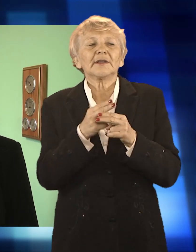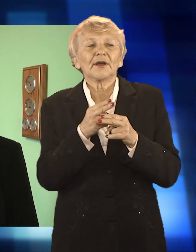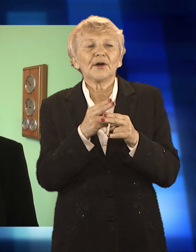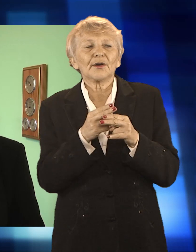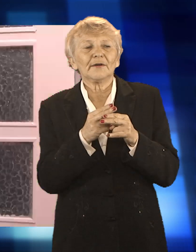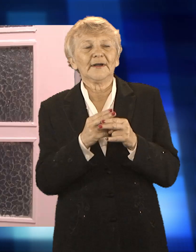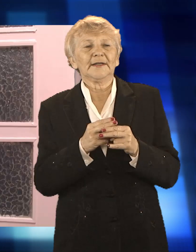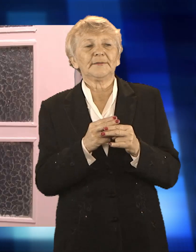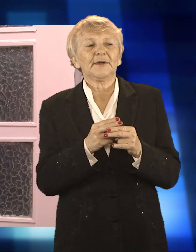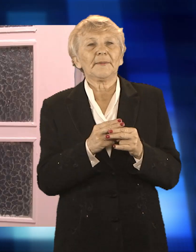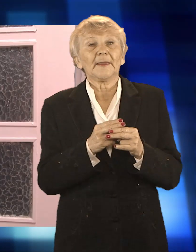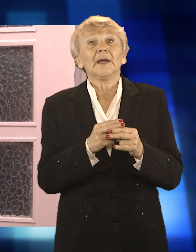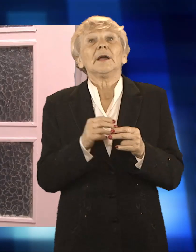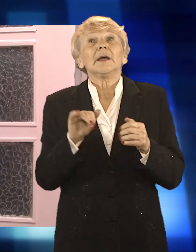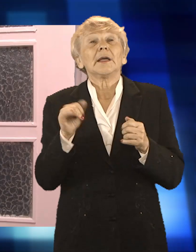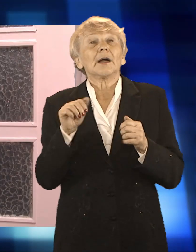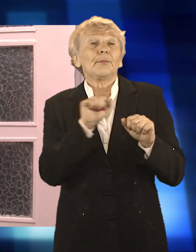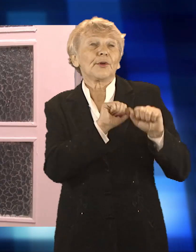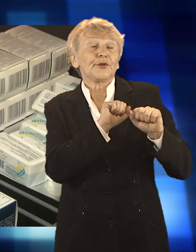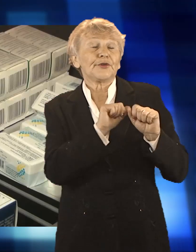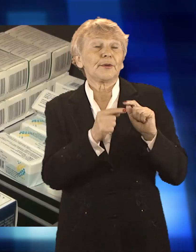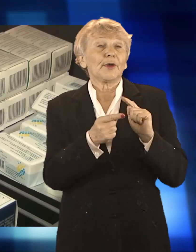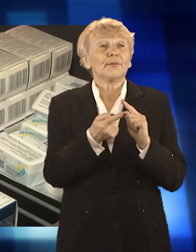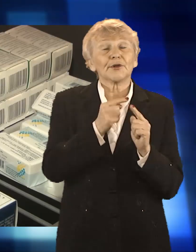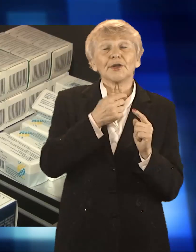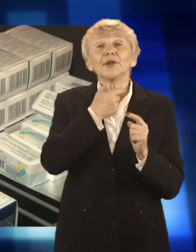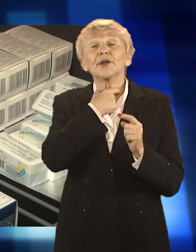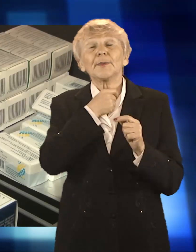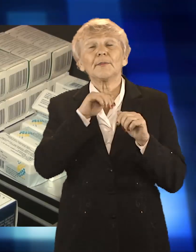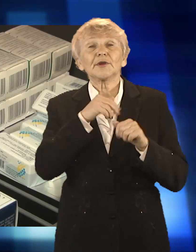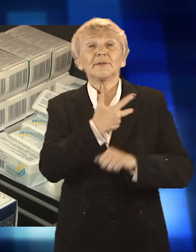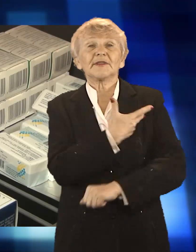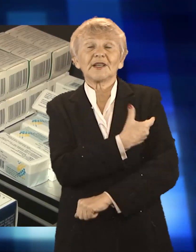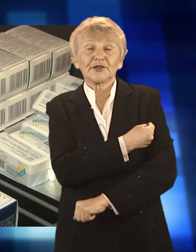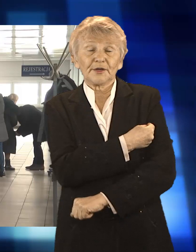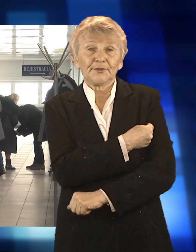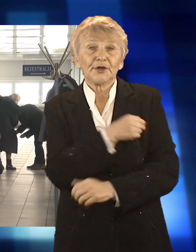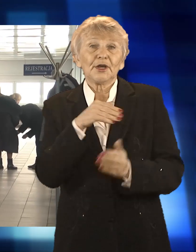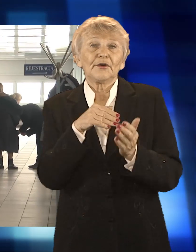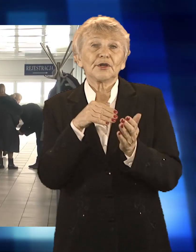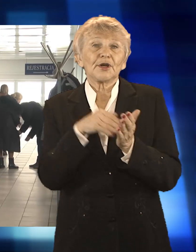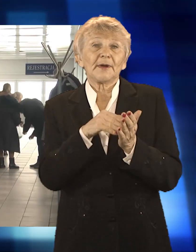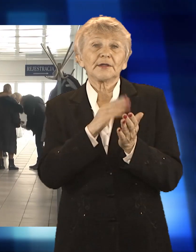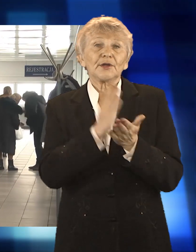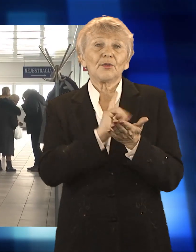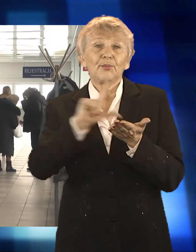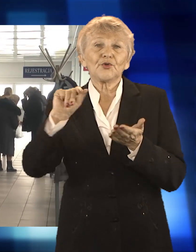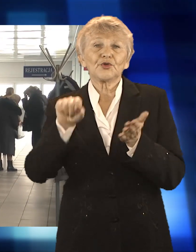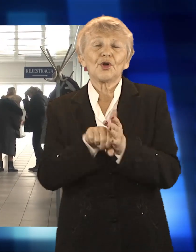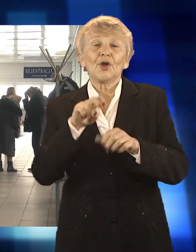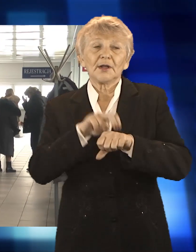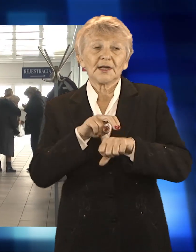wiele większe w tej chwili. Zaszczepić możemy się w każdej chwili. Wystarczy udać się do naszego lekarza, który oceni nasz stan zdrowia i rozwieje wszelkie wątpliwości, do